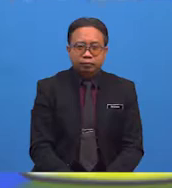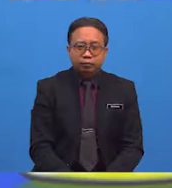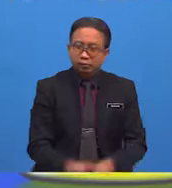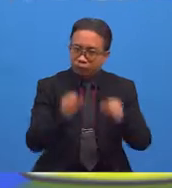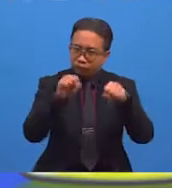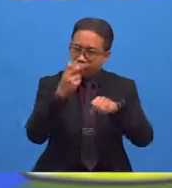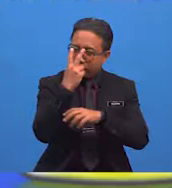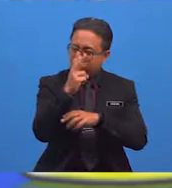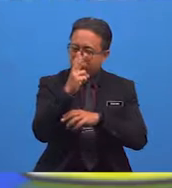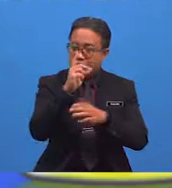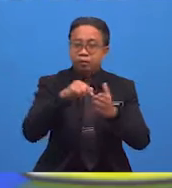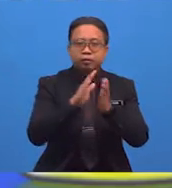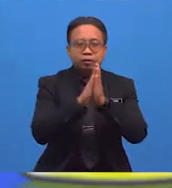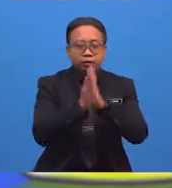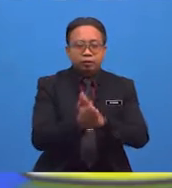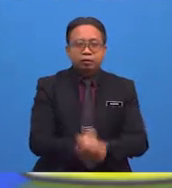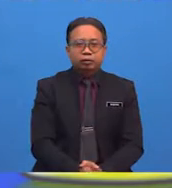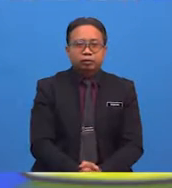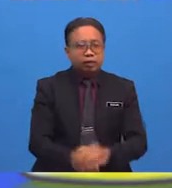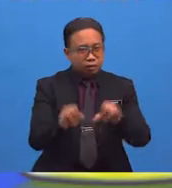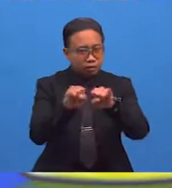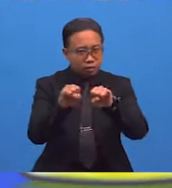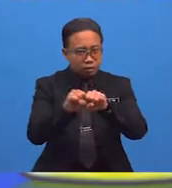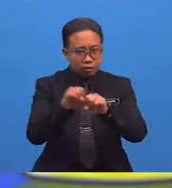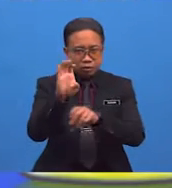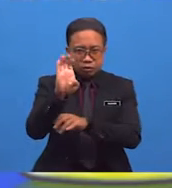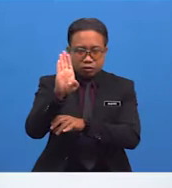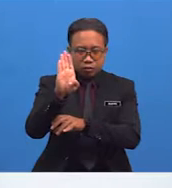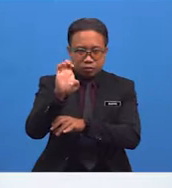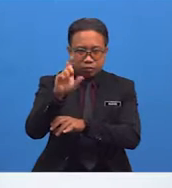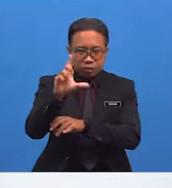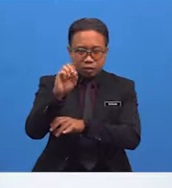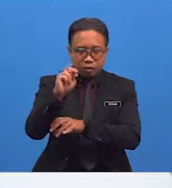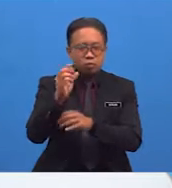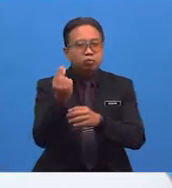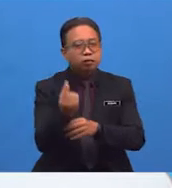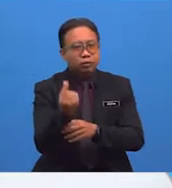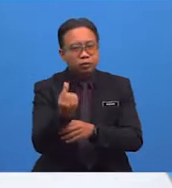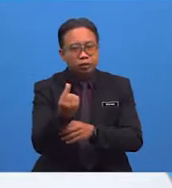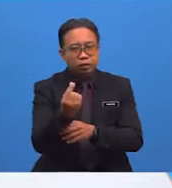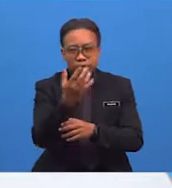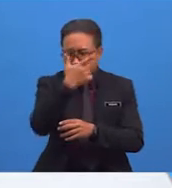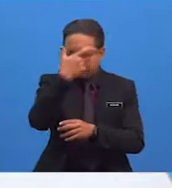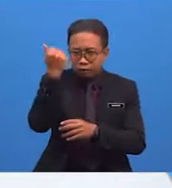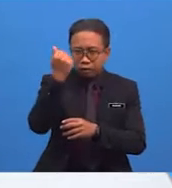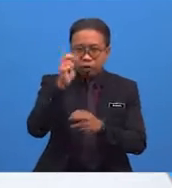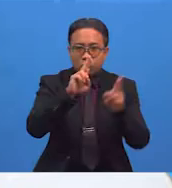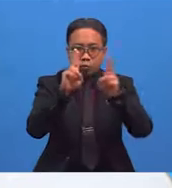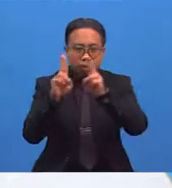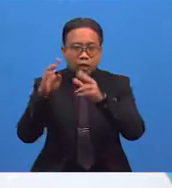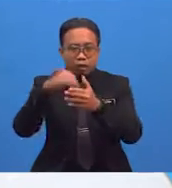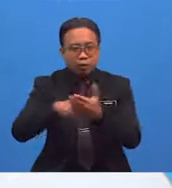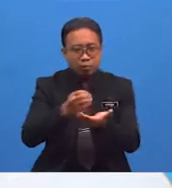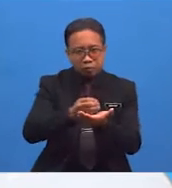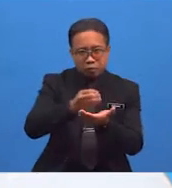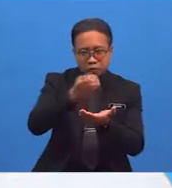Boleh nampak apa yang berlaku? Saiz belon mengecil. Ini kerana udara di dalam kelalang